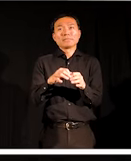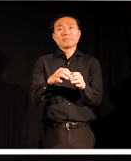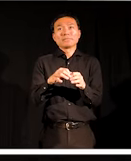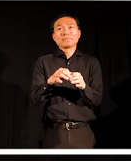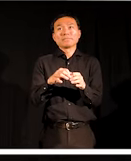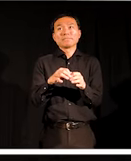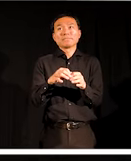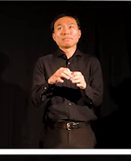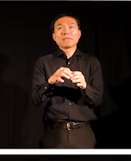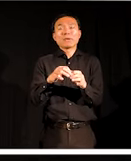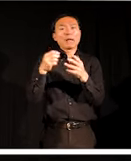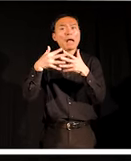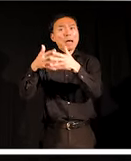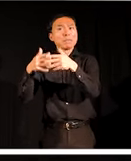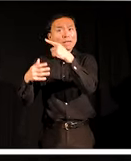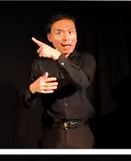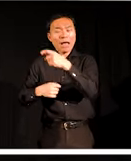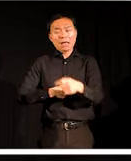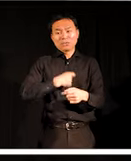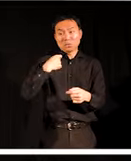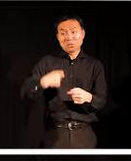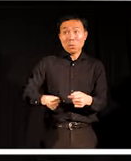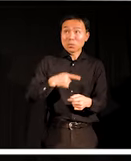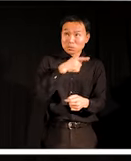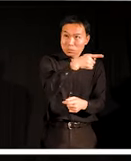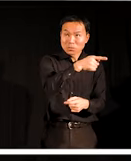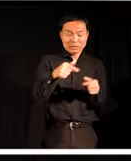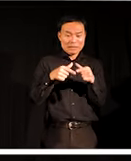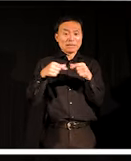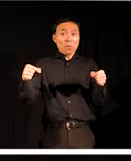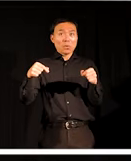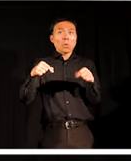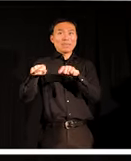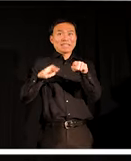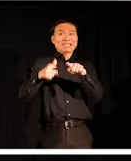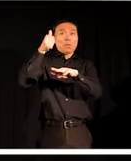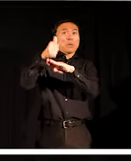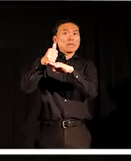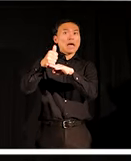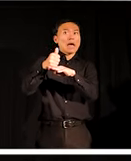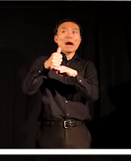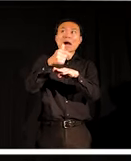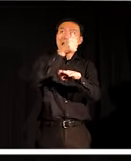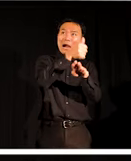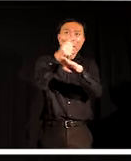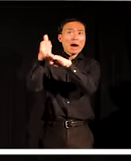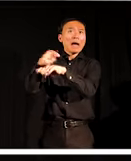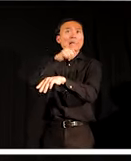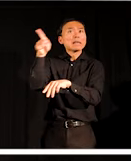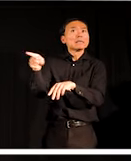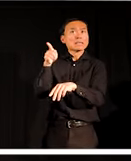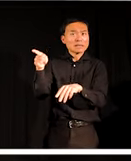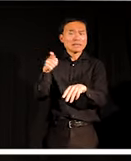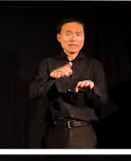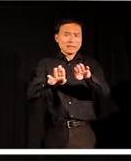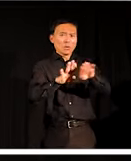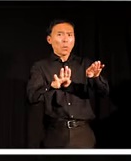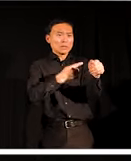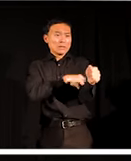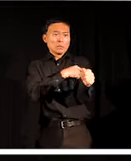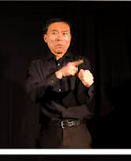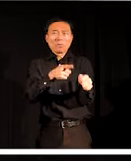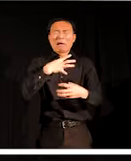あのアメリカや中国や日本の指導者たちにこの抑止力のための軍学がいかに